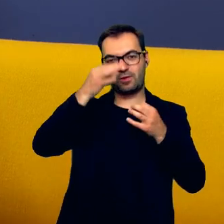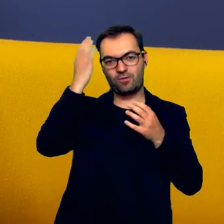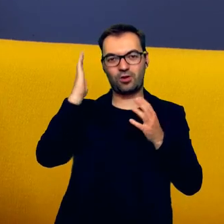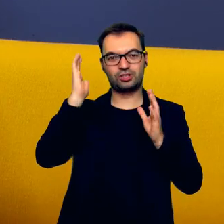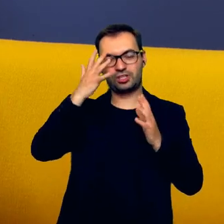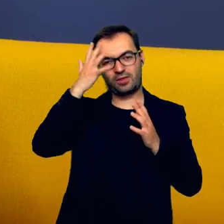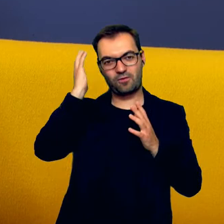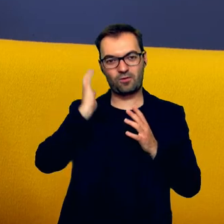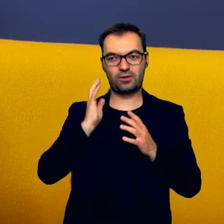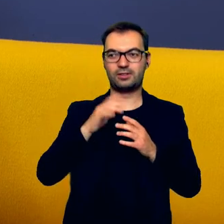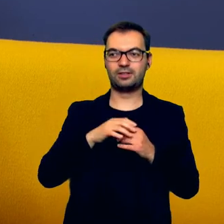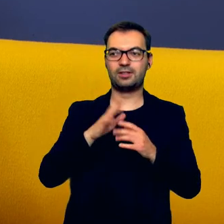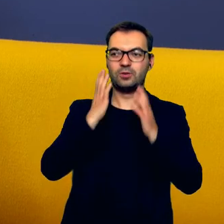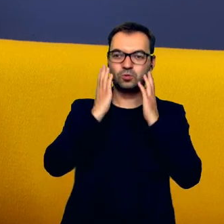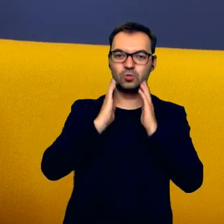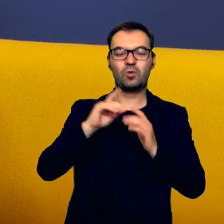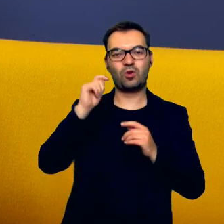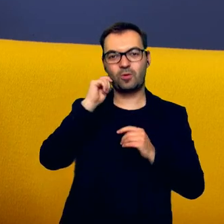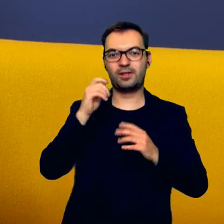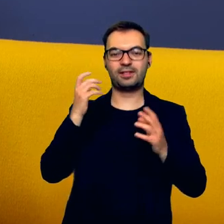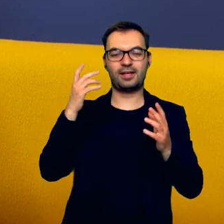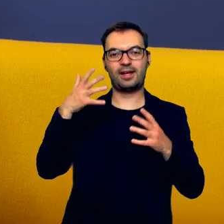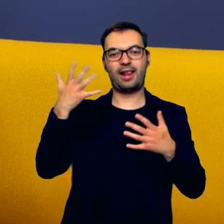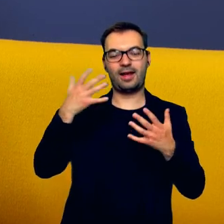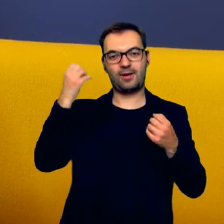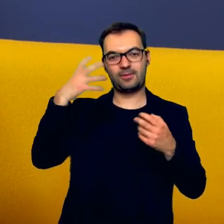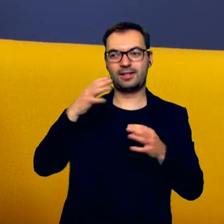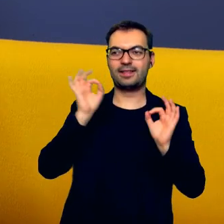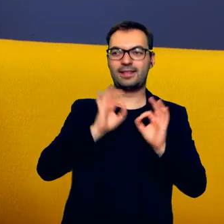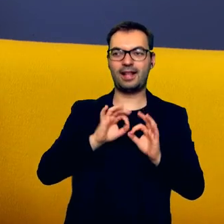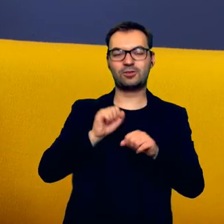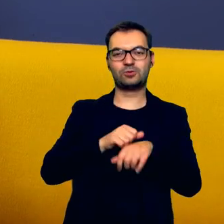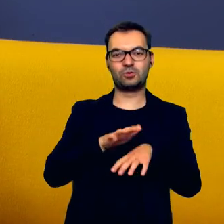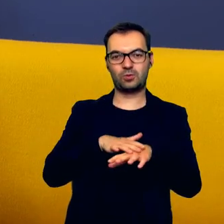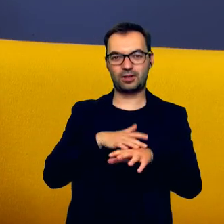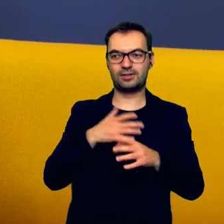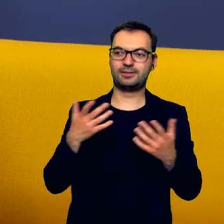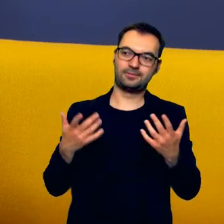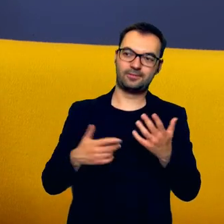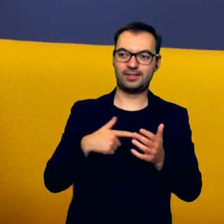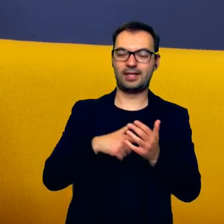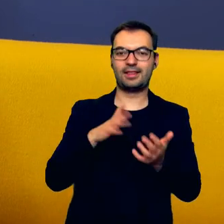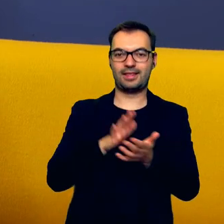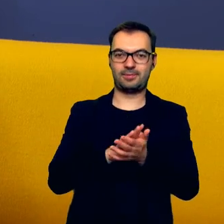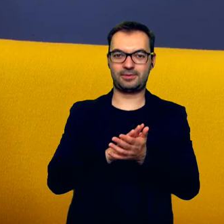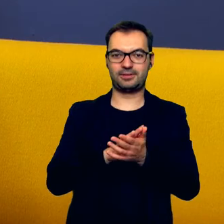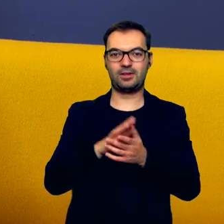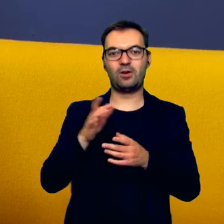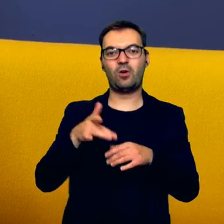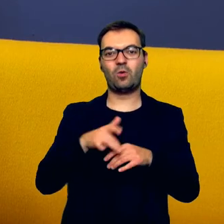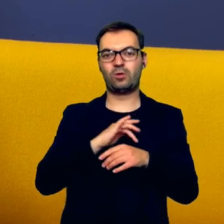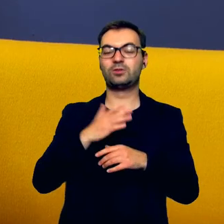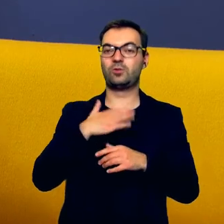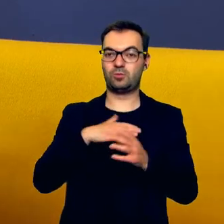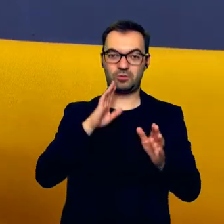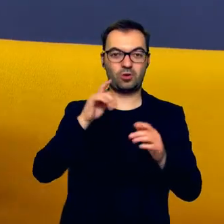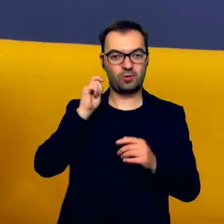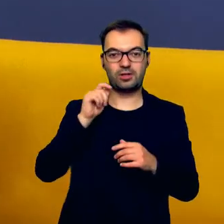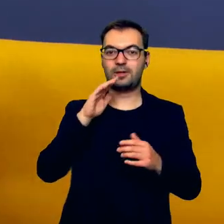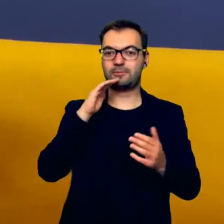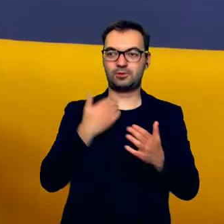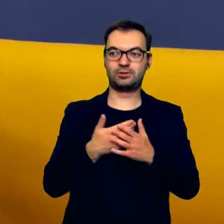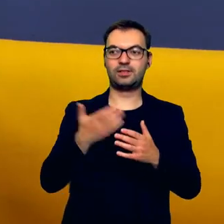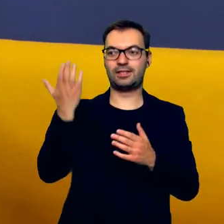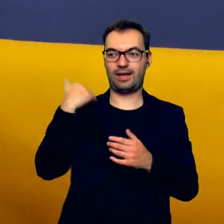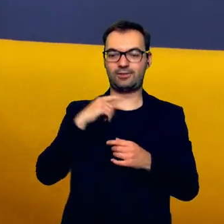ciemnowłosej, czarnowłosej, smagłej kobiety o delikatnej cerze, prawda? No, tego typu. Popielski takie kobiety lubi, bo się przyznał do tego